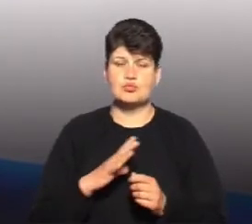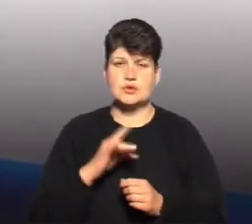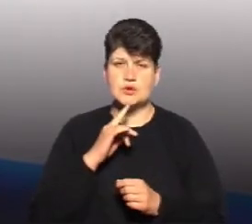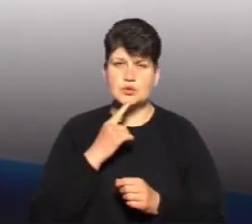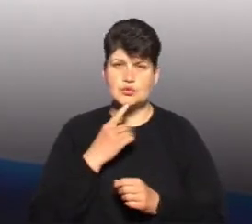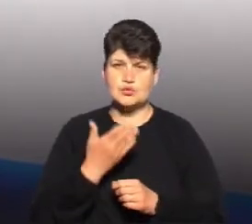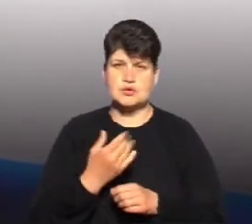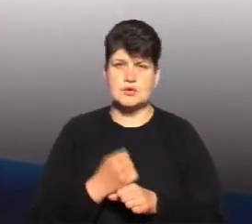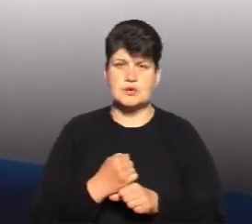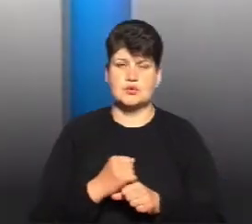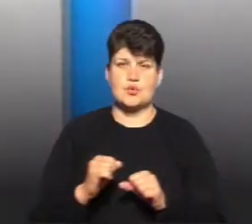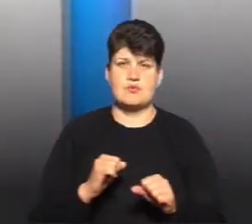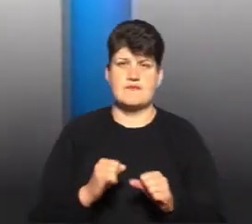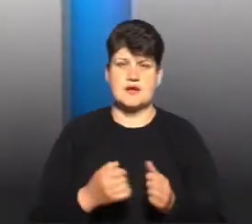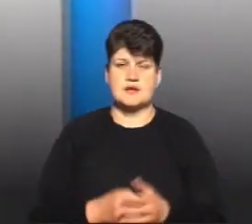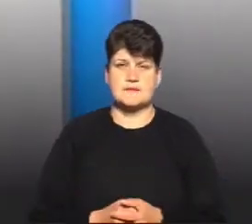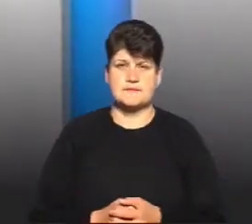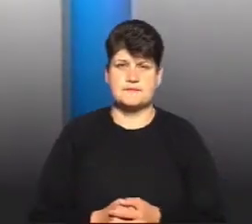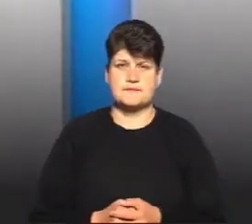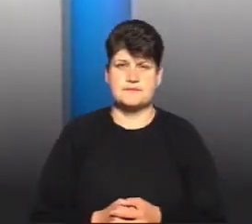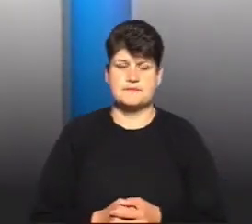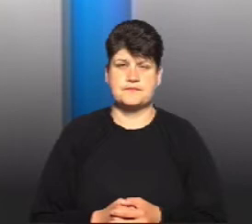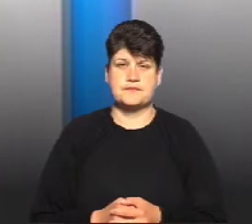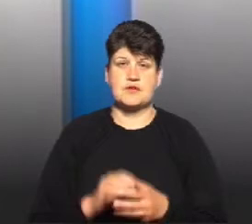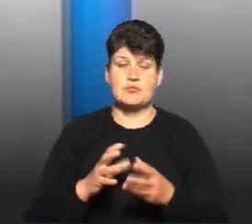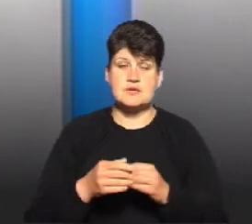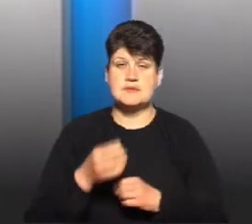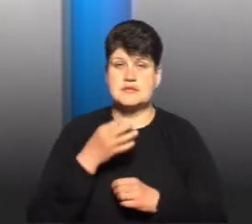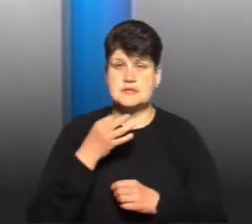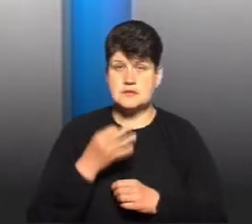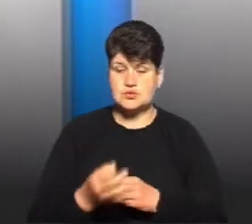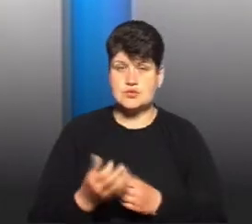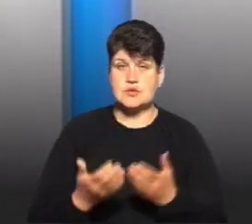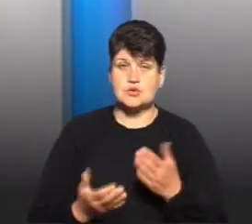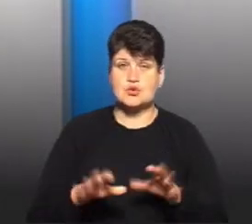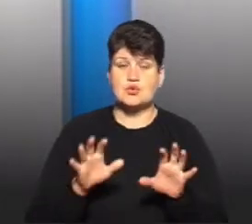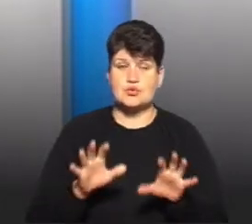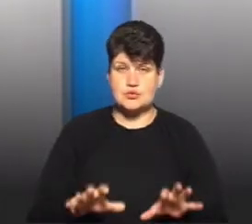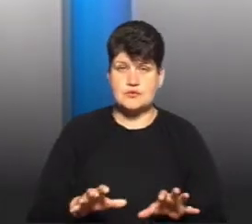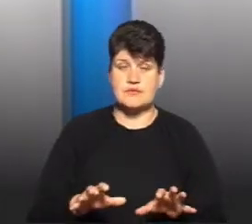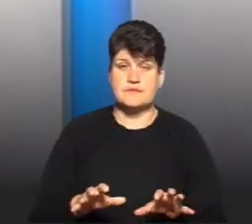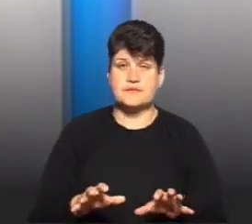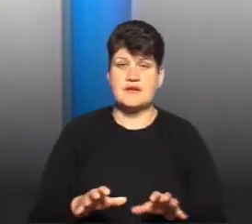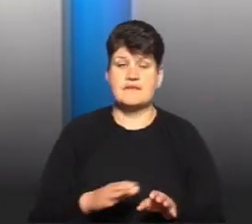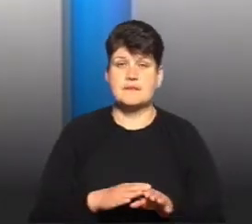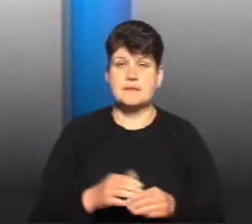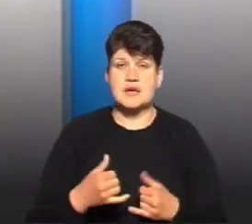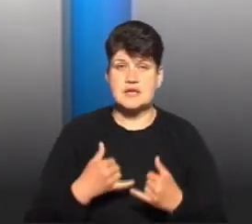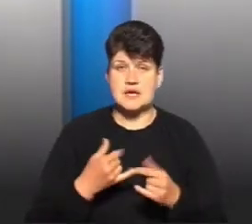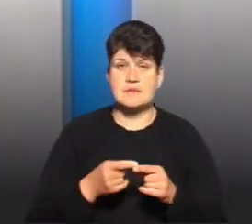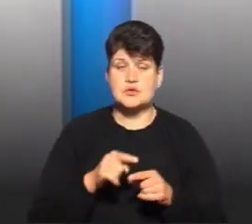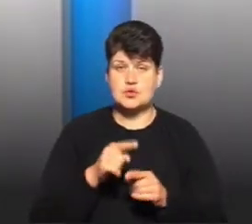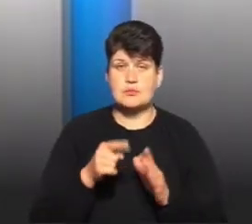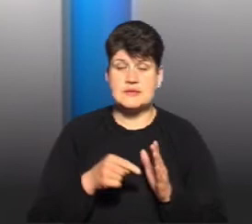управління взагалі? Ну, в принципі, я скажу, якщо голова в свій час би приділяв велику увагу цьому питанню земельному, то